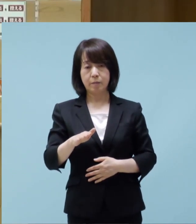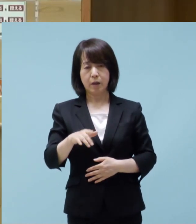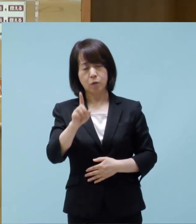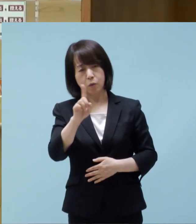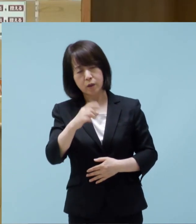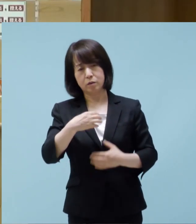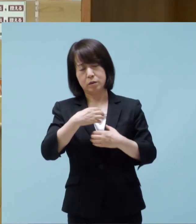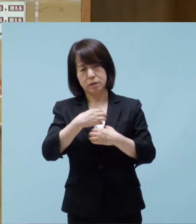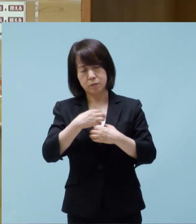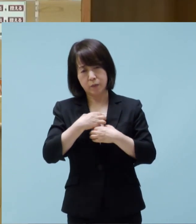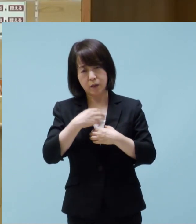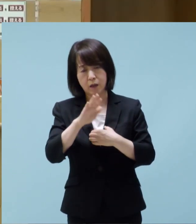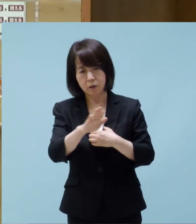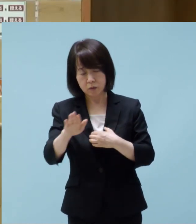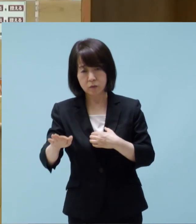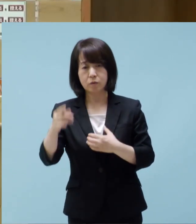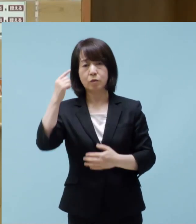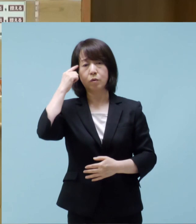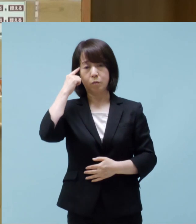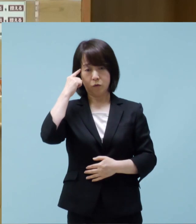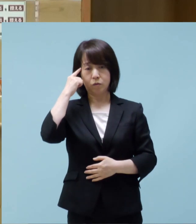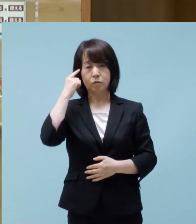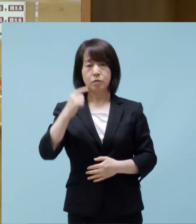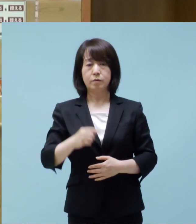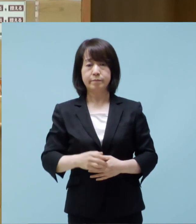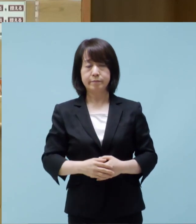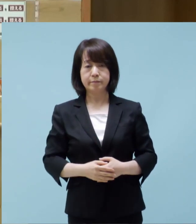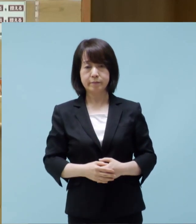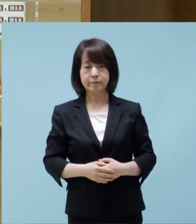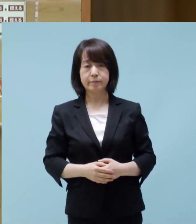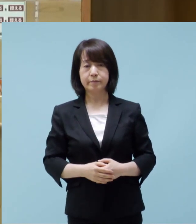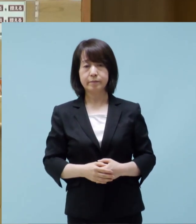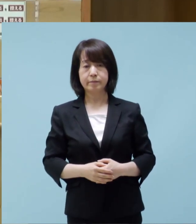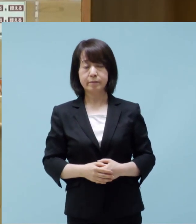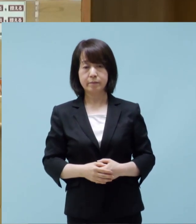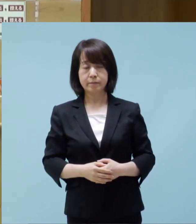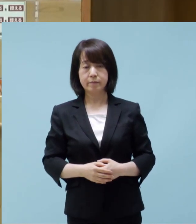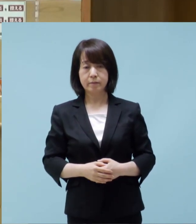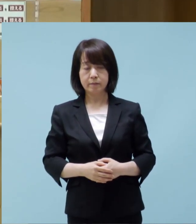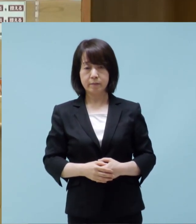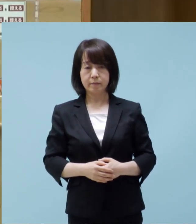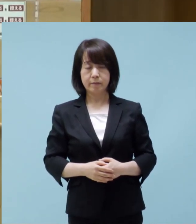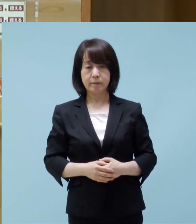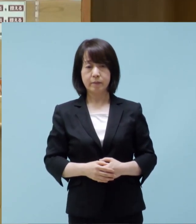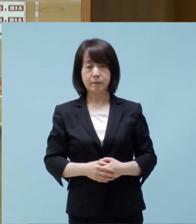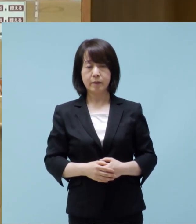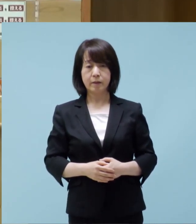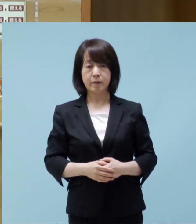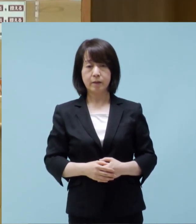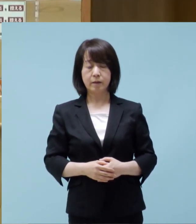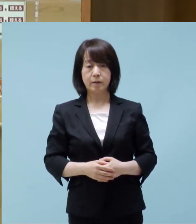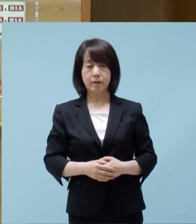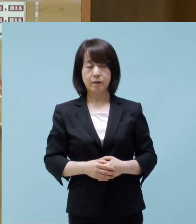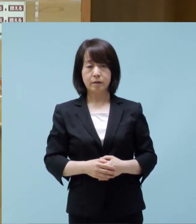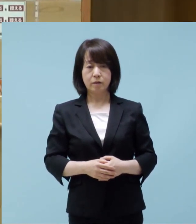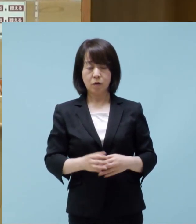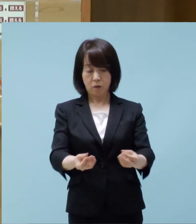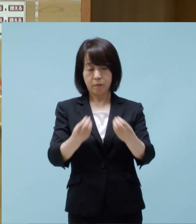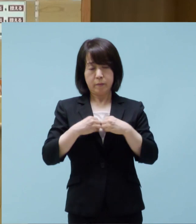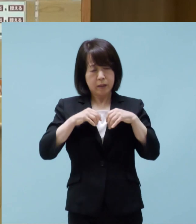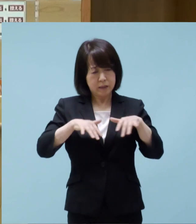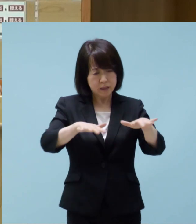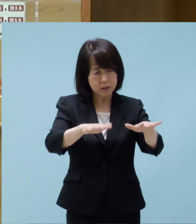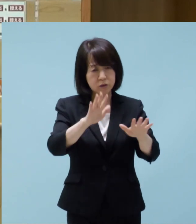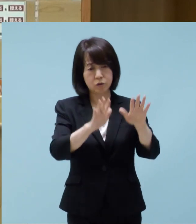されていたところがあったと思ってます。まあ、その感染状況を確実に今後見通すことはなかな